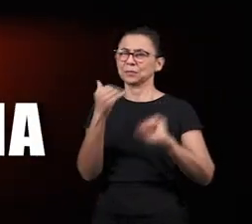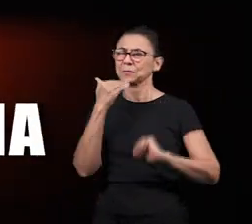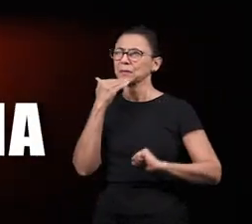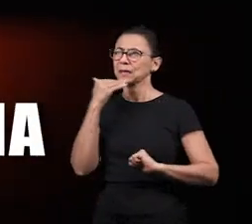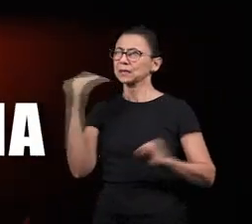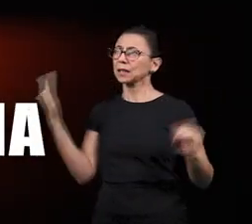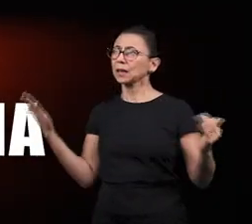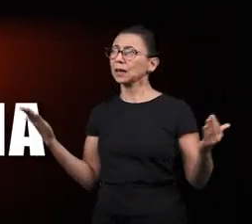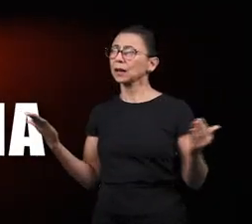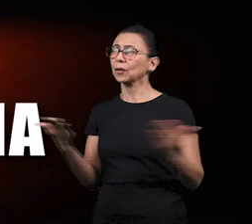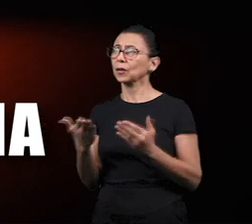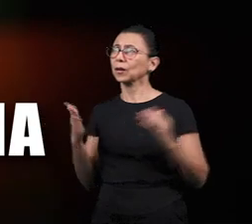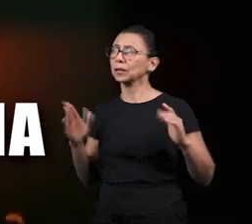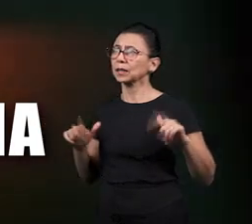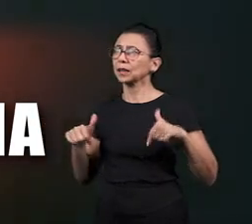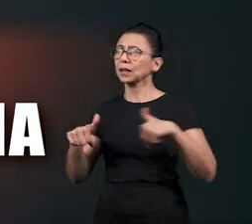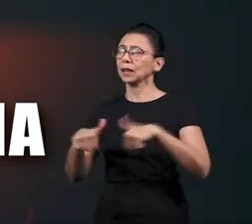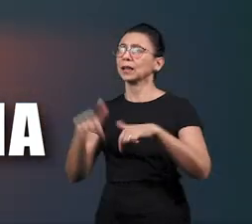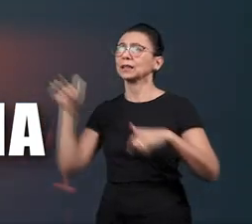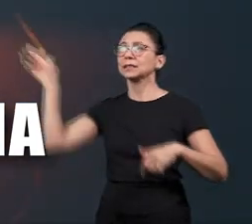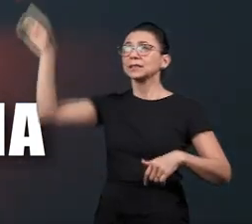Господь. О, сойди,